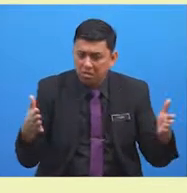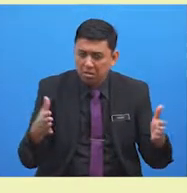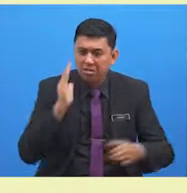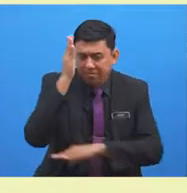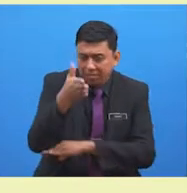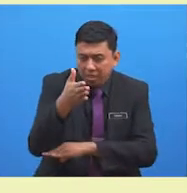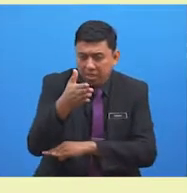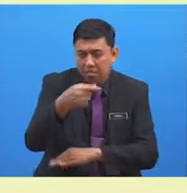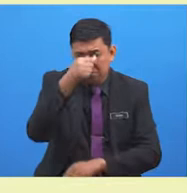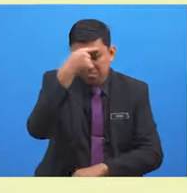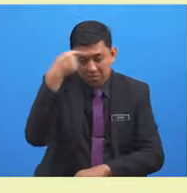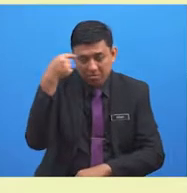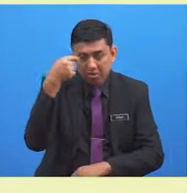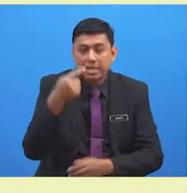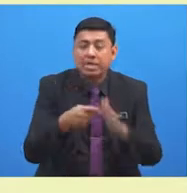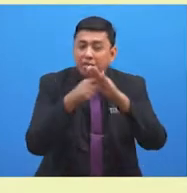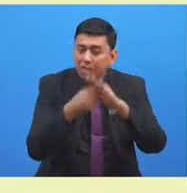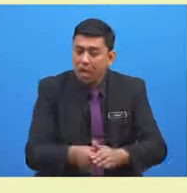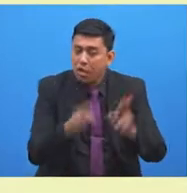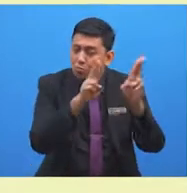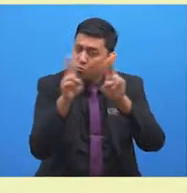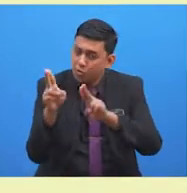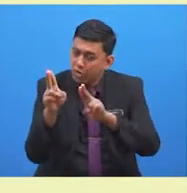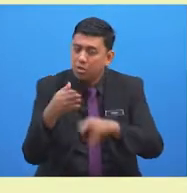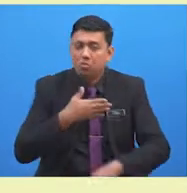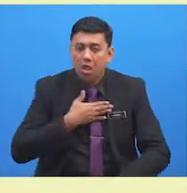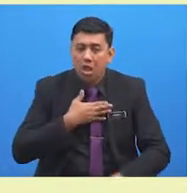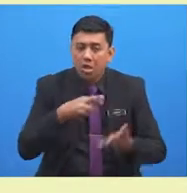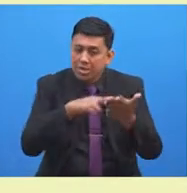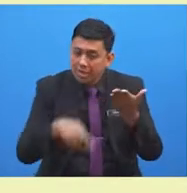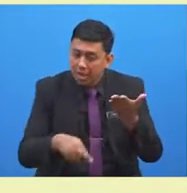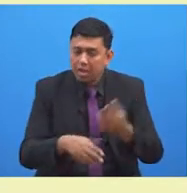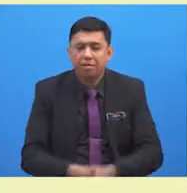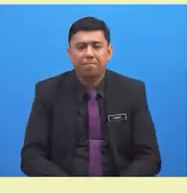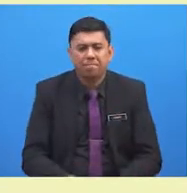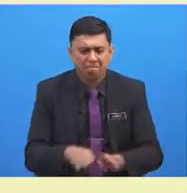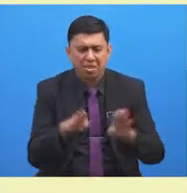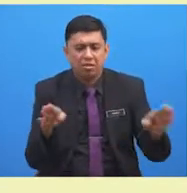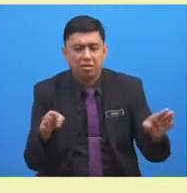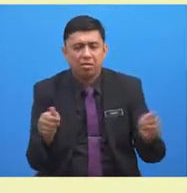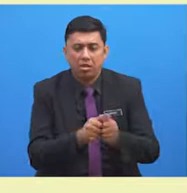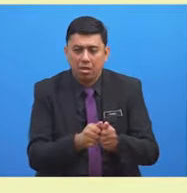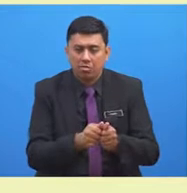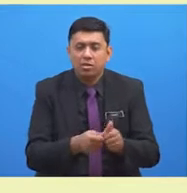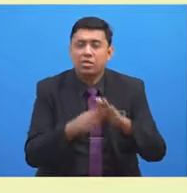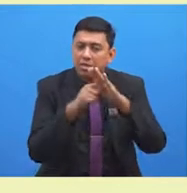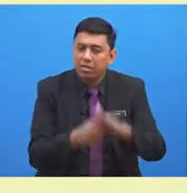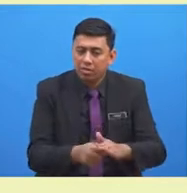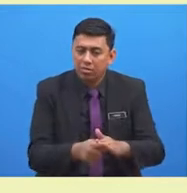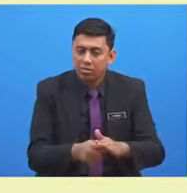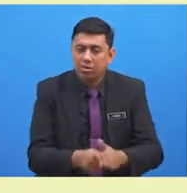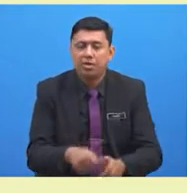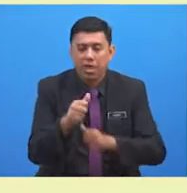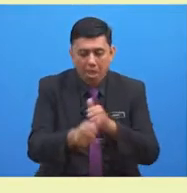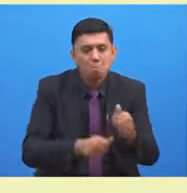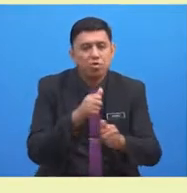akan mengakibatkan tekanan udara di dalam dada menjadi rendah jika dibandingkan dengan tekanan udara di